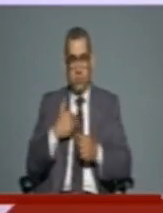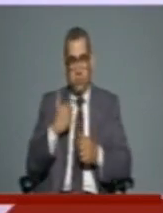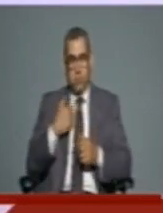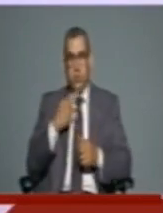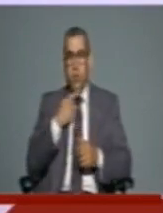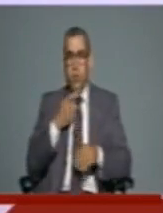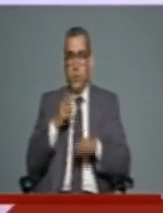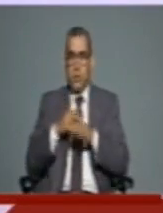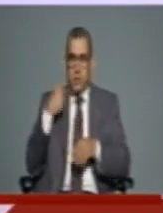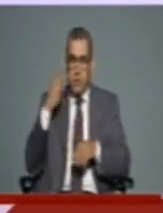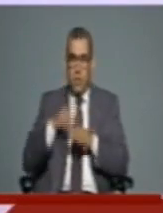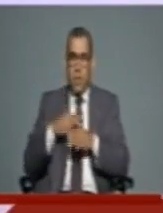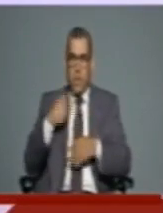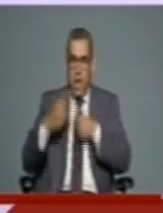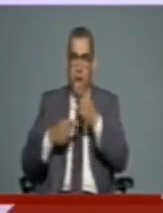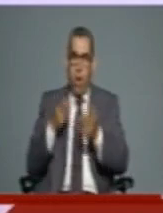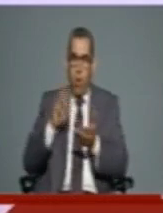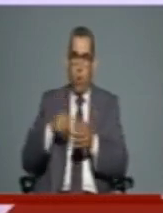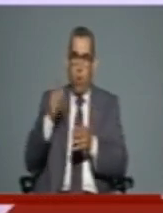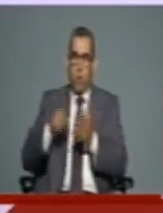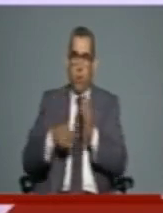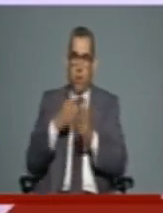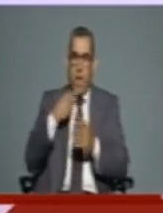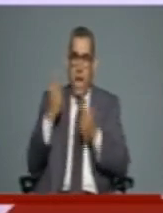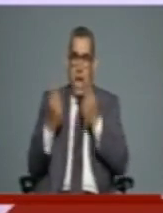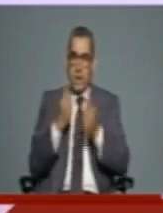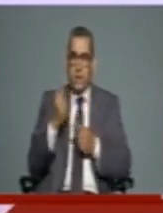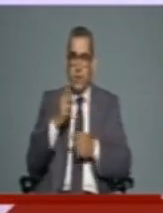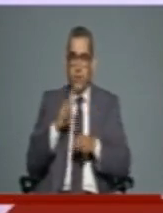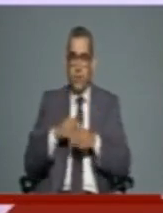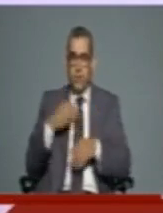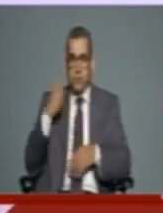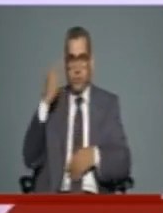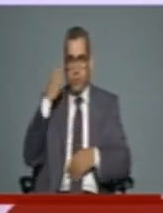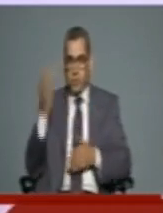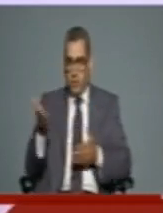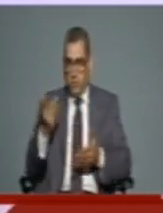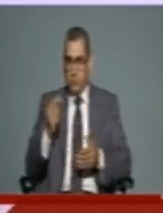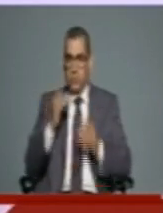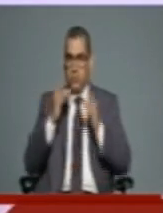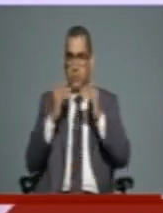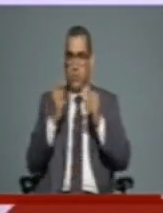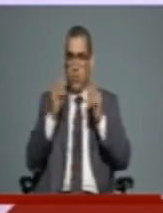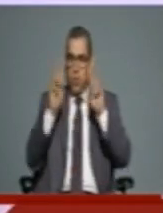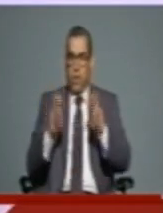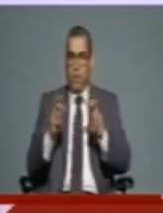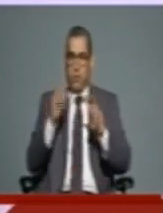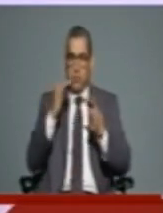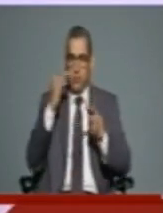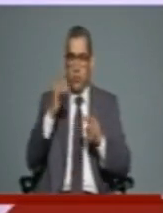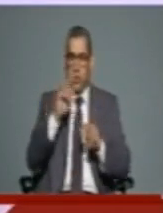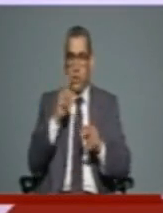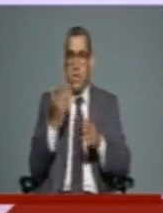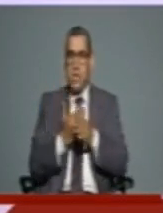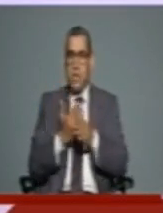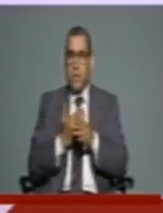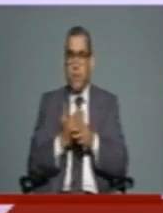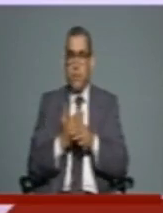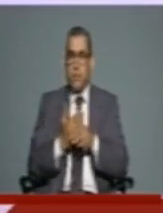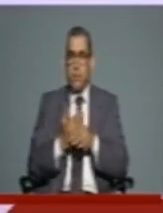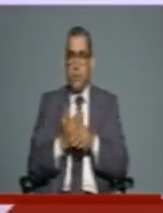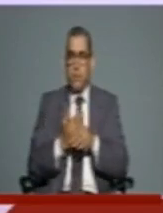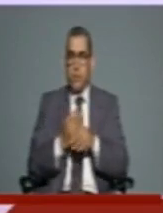ممارسه عاديه، يعني نيجي يلا نحدد السعر انتو. لسبب يوم ما بيكون